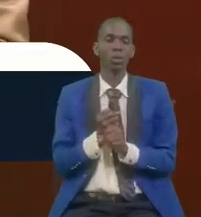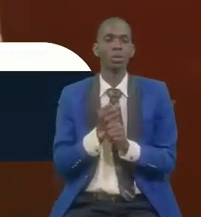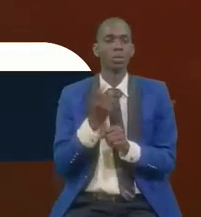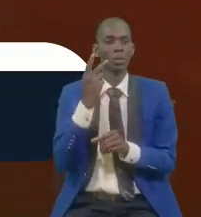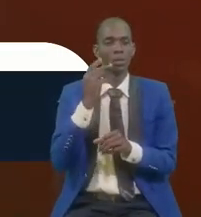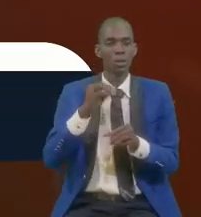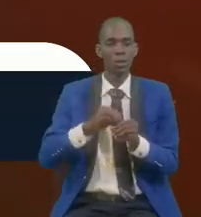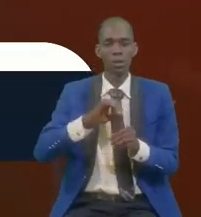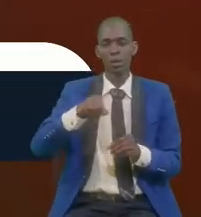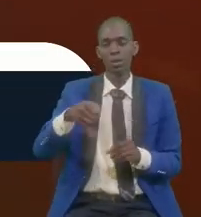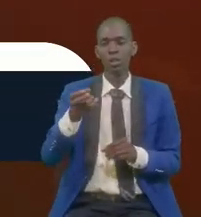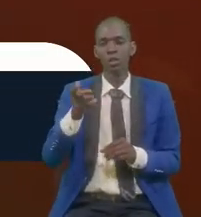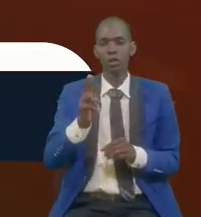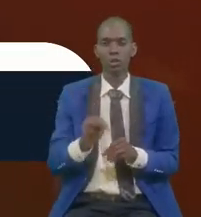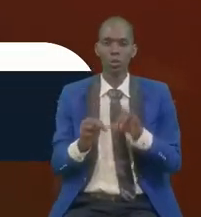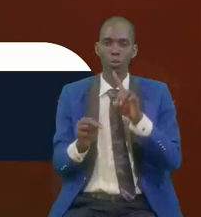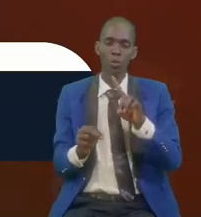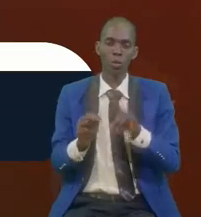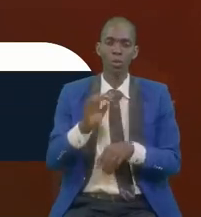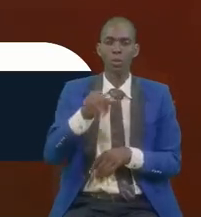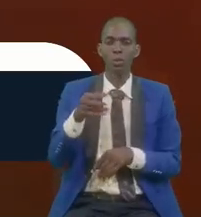qu'on obtient.